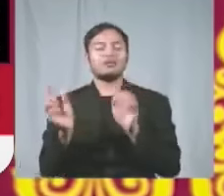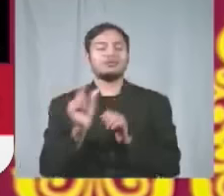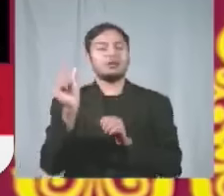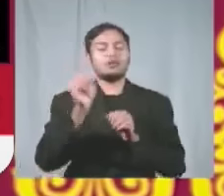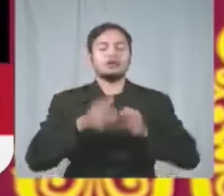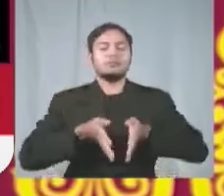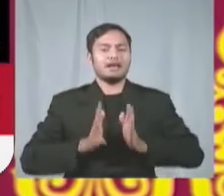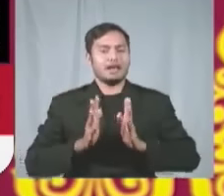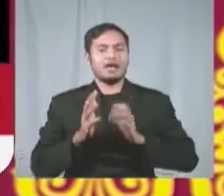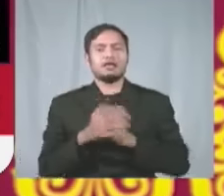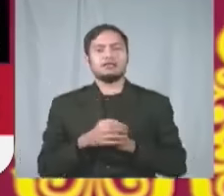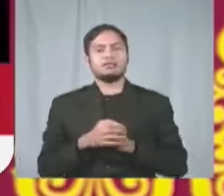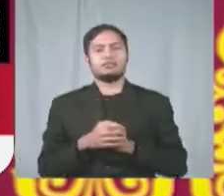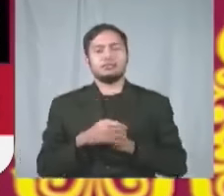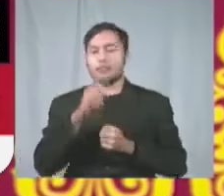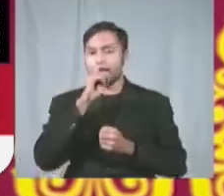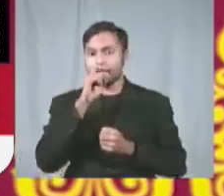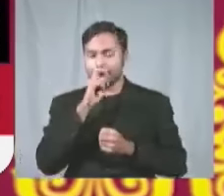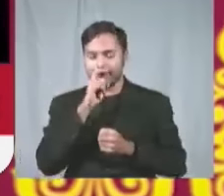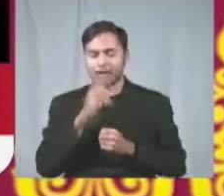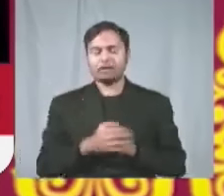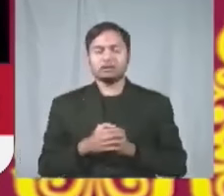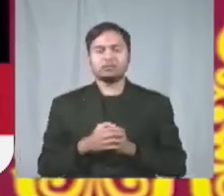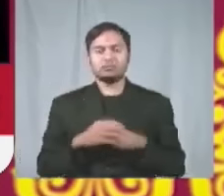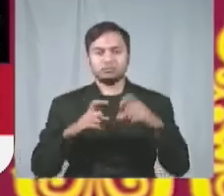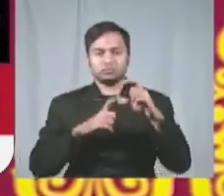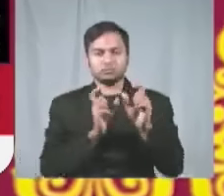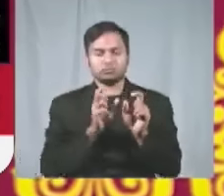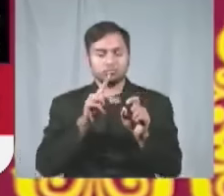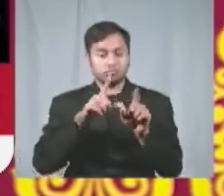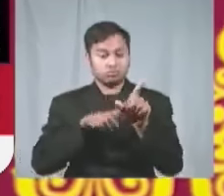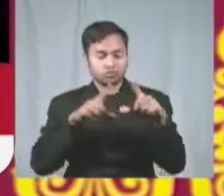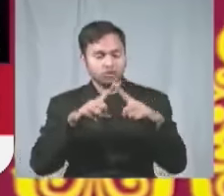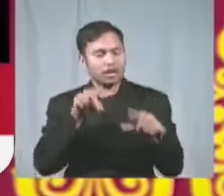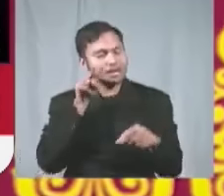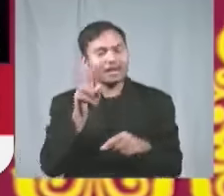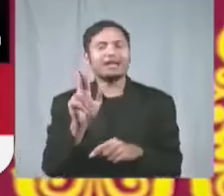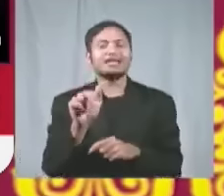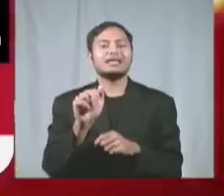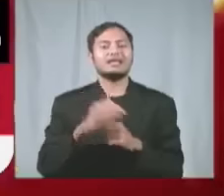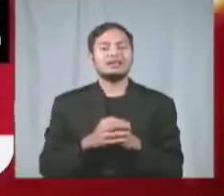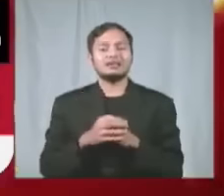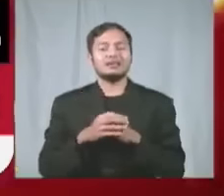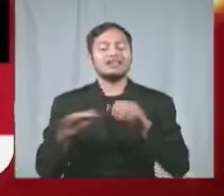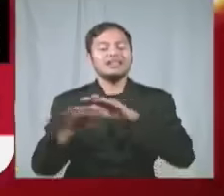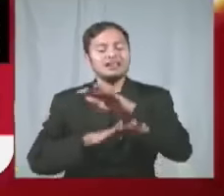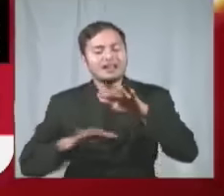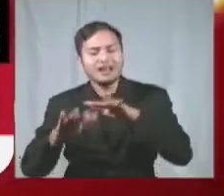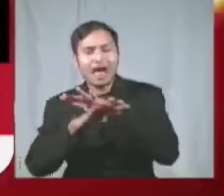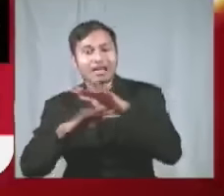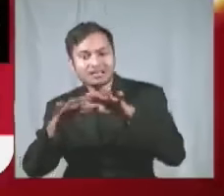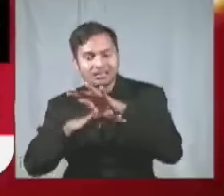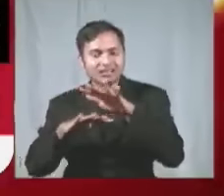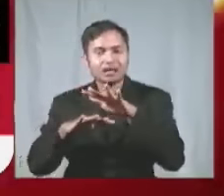Medan terutama. Jadi Pak Surya, mohon Bapak periksa kembali Pak. Tidak sekedar di hilirnya, tapi di hulunya juga sangat